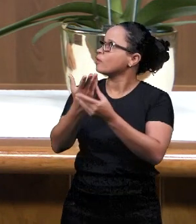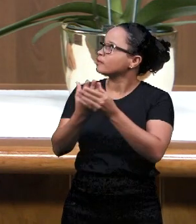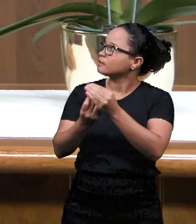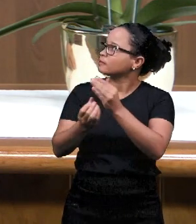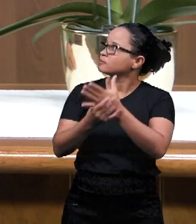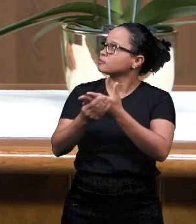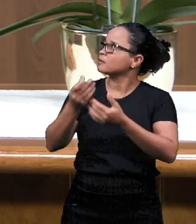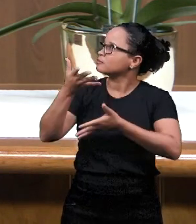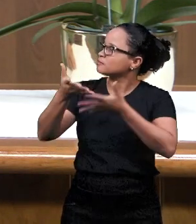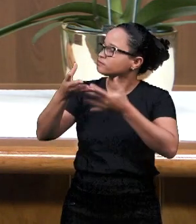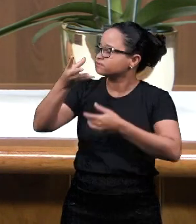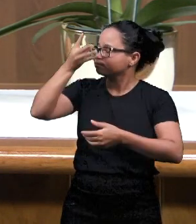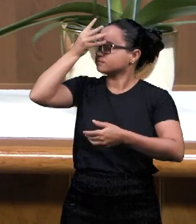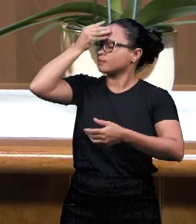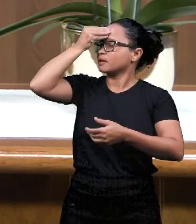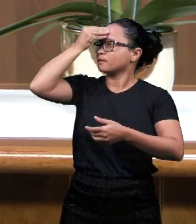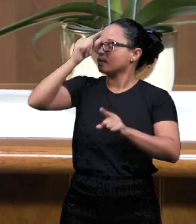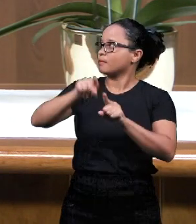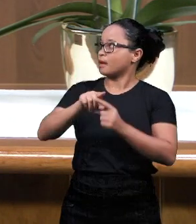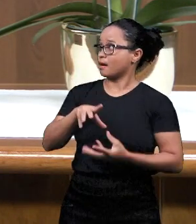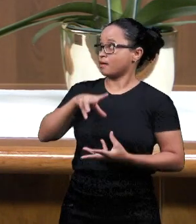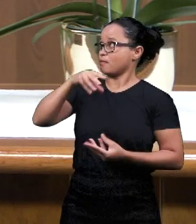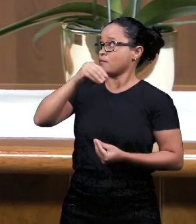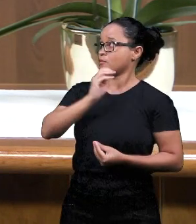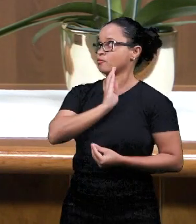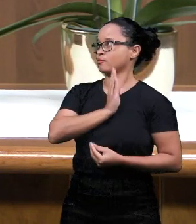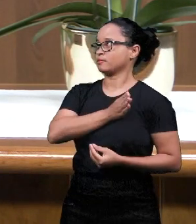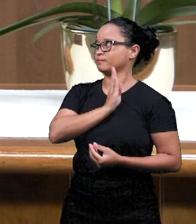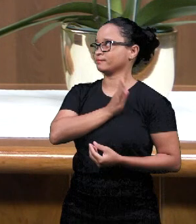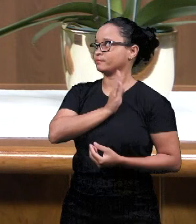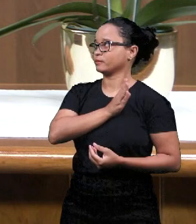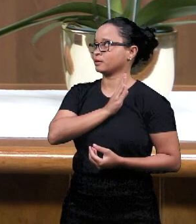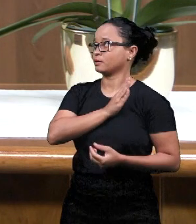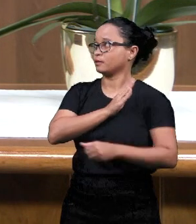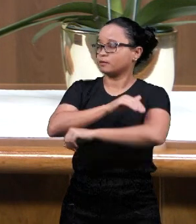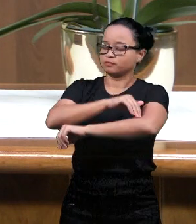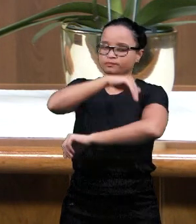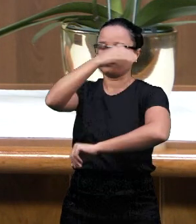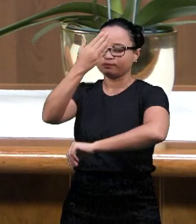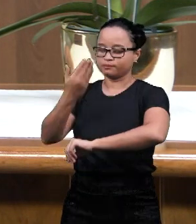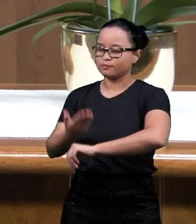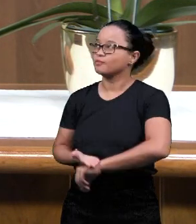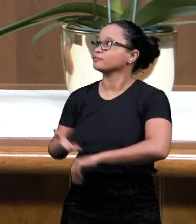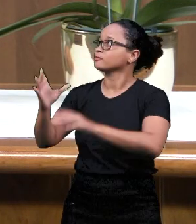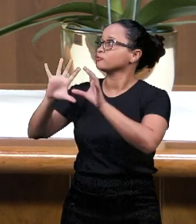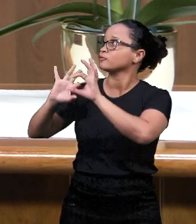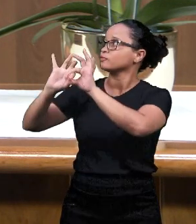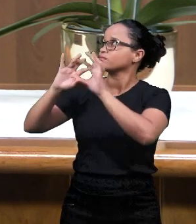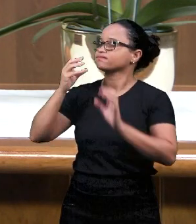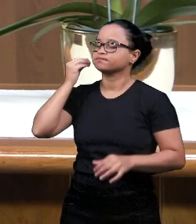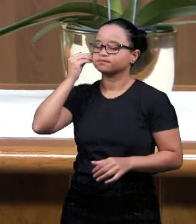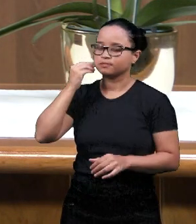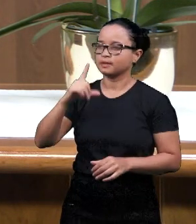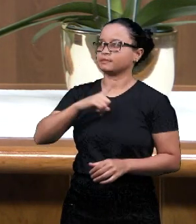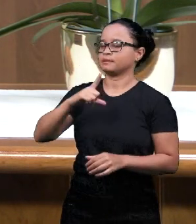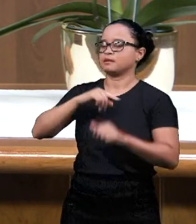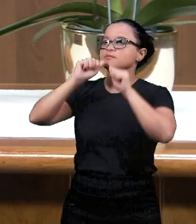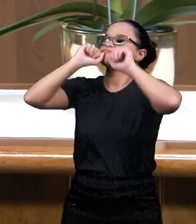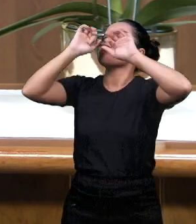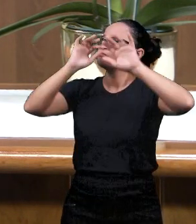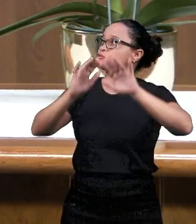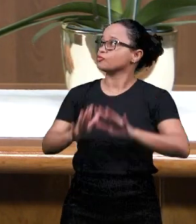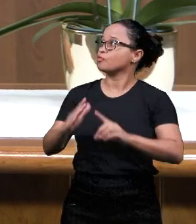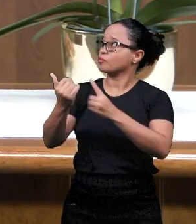dans notre pensée, dans nos cœurs, nous puissions vivre le long de la journée l'expérience de communion avec toi. Bénis-nous, préserve-nous de